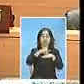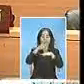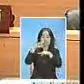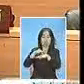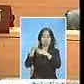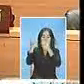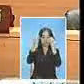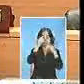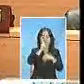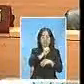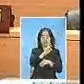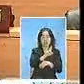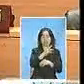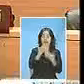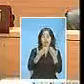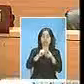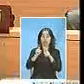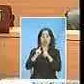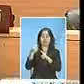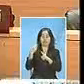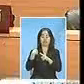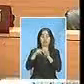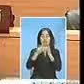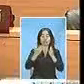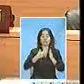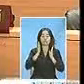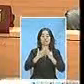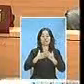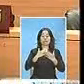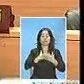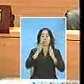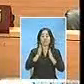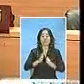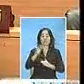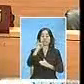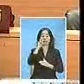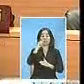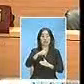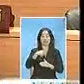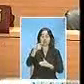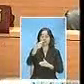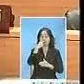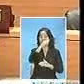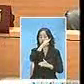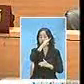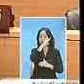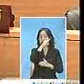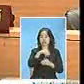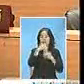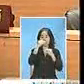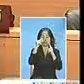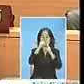รมธิการหรือในสภาท่านมาบอกว่าผมเป็นคนพาลผมเรียนว่าเป็นความเท็จครับท่านต้องถอน